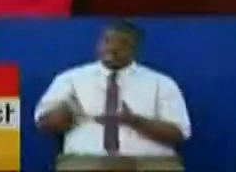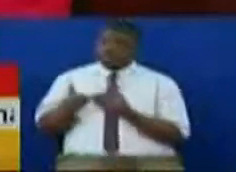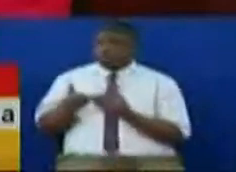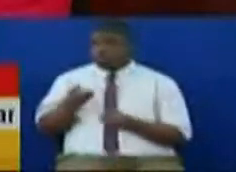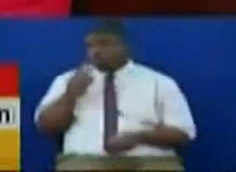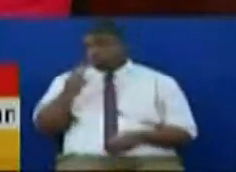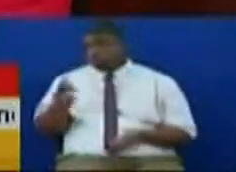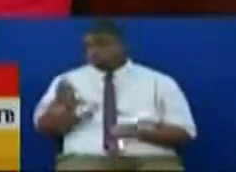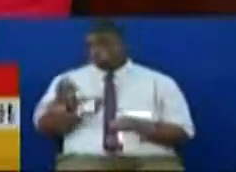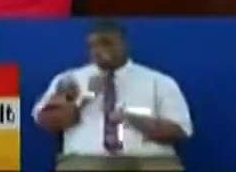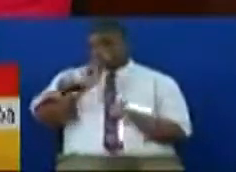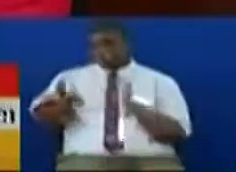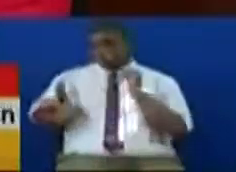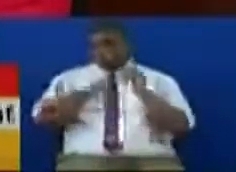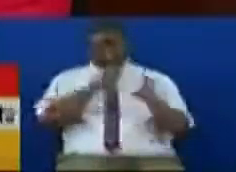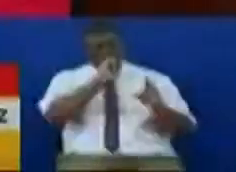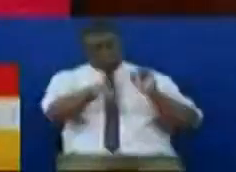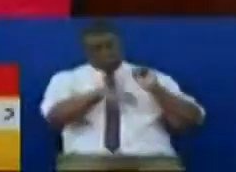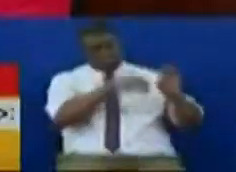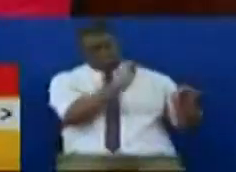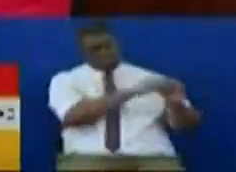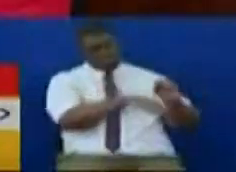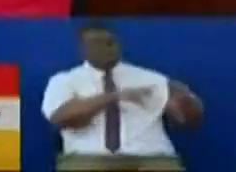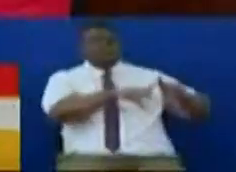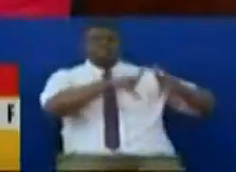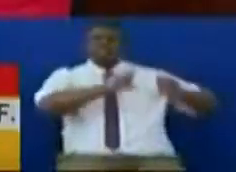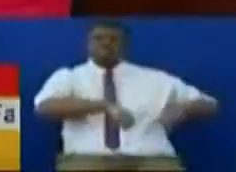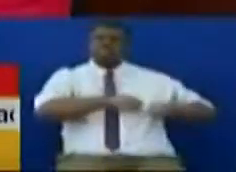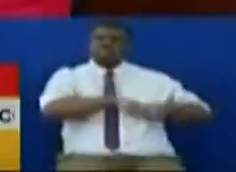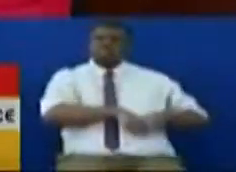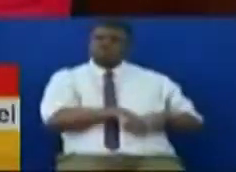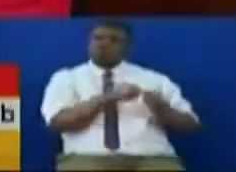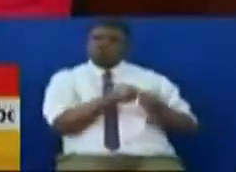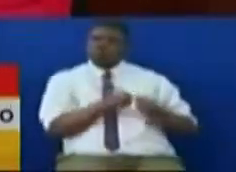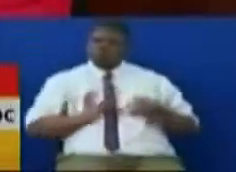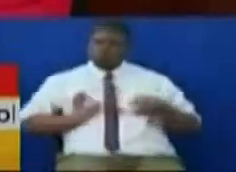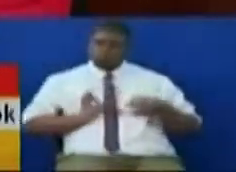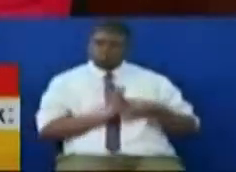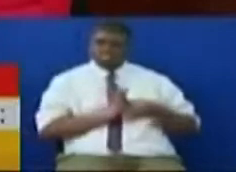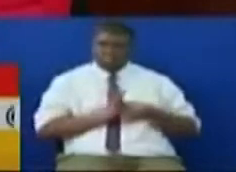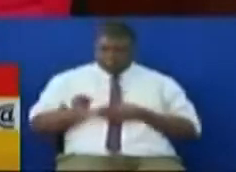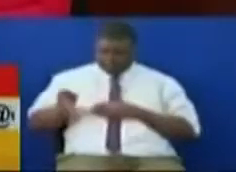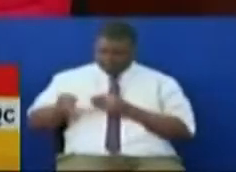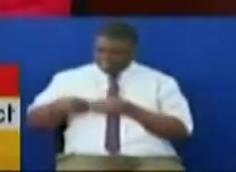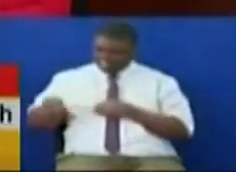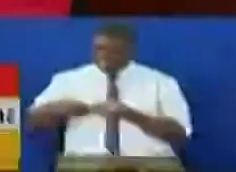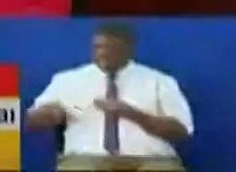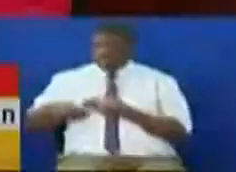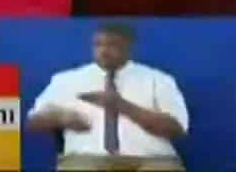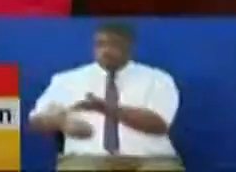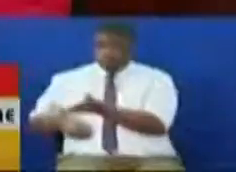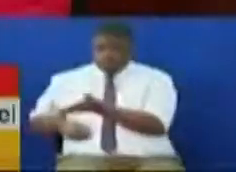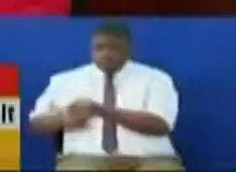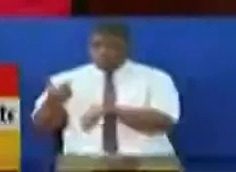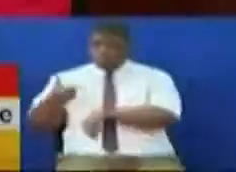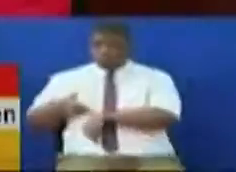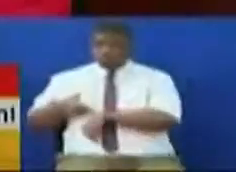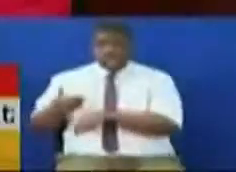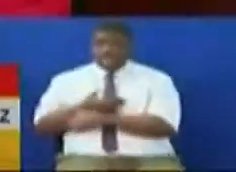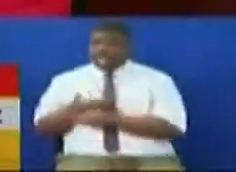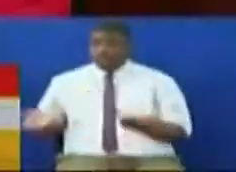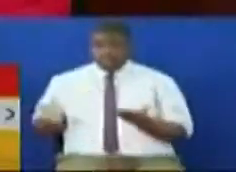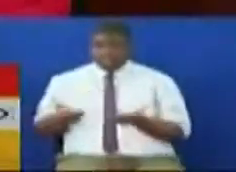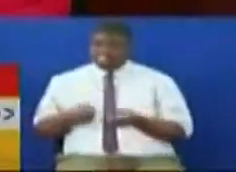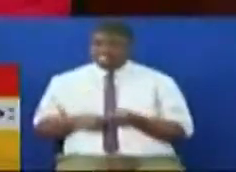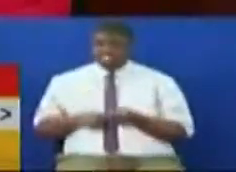utakuta vimetupwa kila sehemu, hivyo vitambulisho vibovu vinaunganishwa na matirio kwa maana ya malighafi, na baada ya muda hawawezi kusoti,